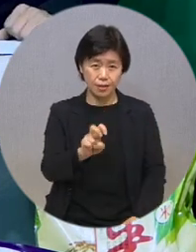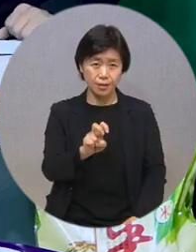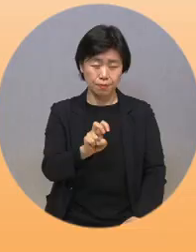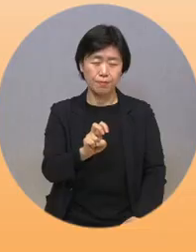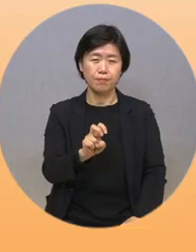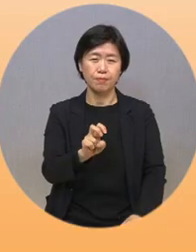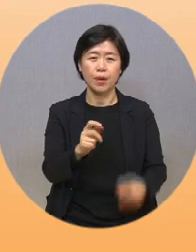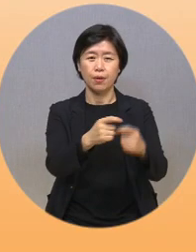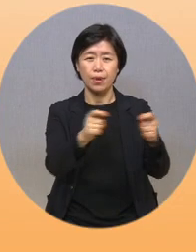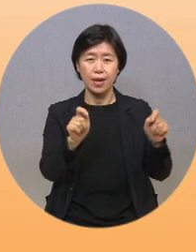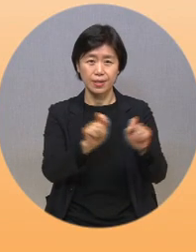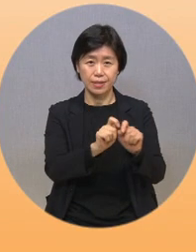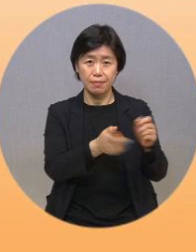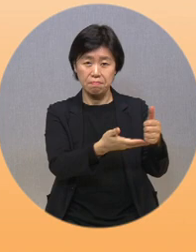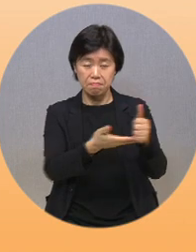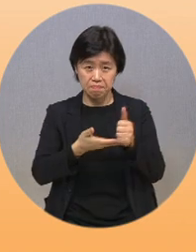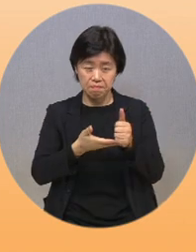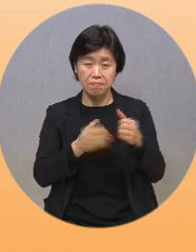모시도록 하겠습니다.